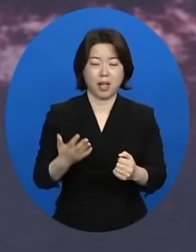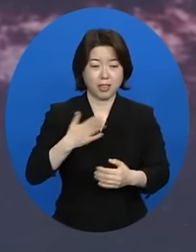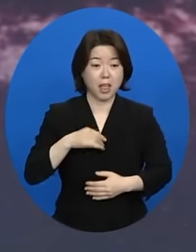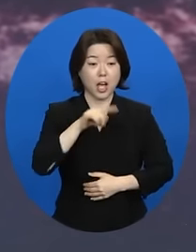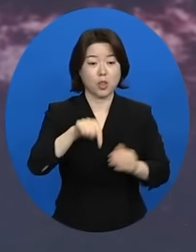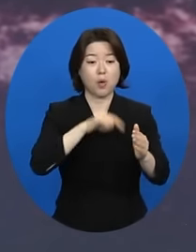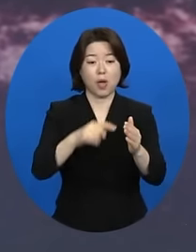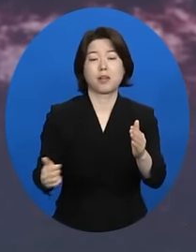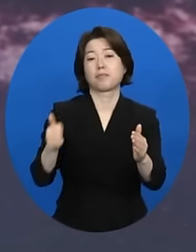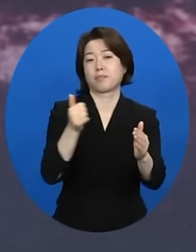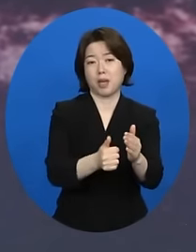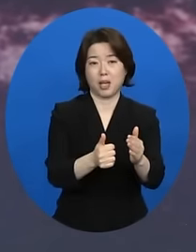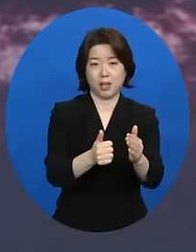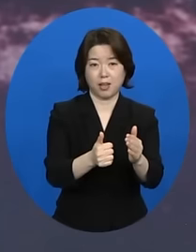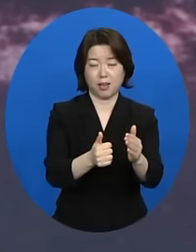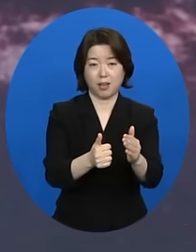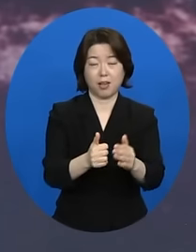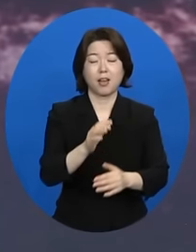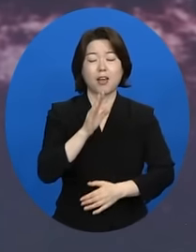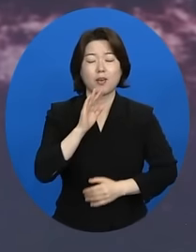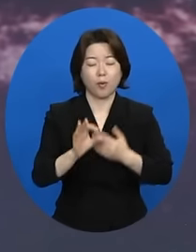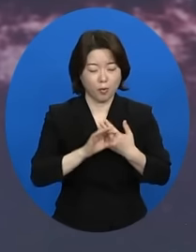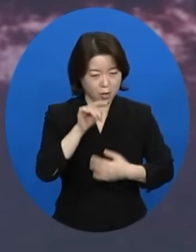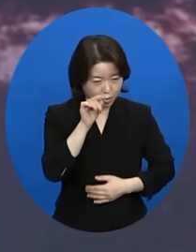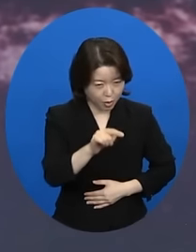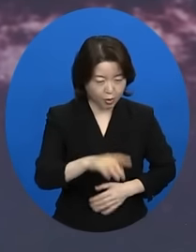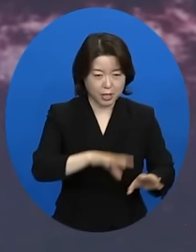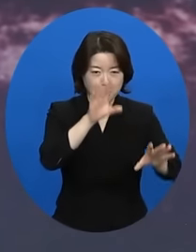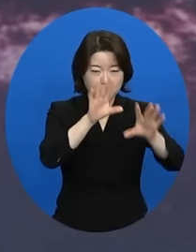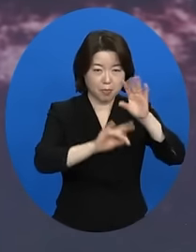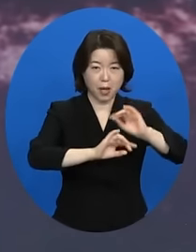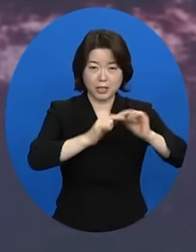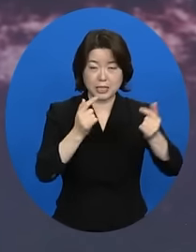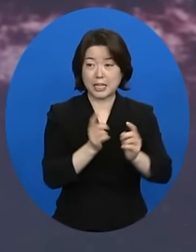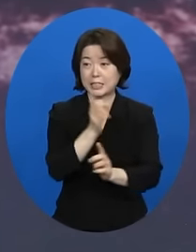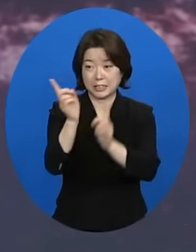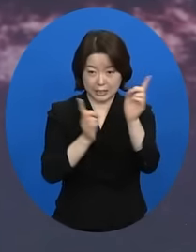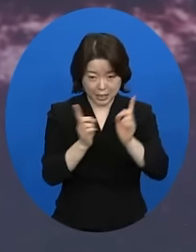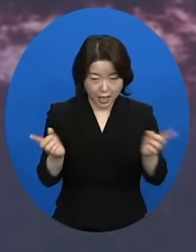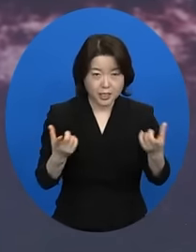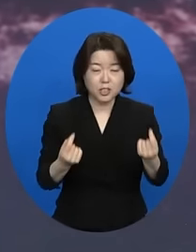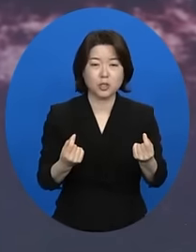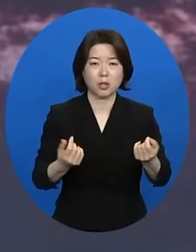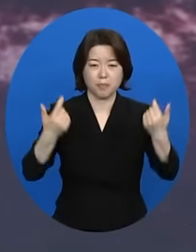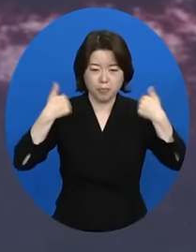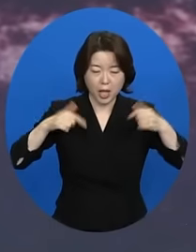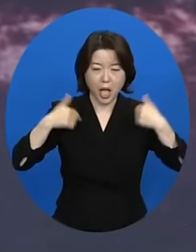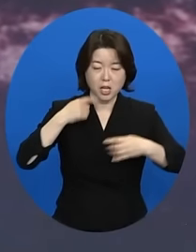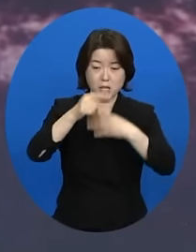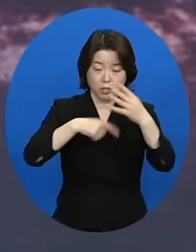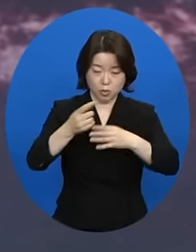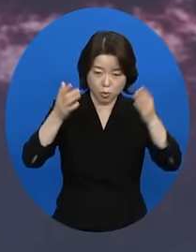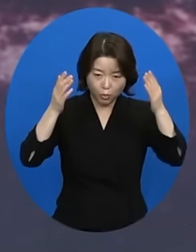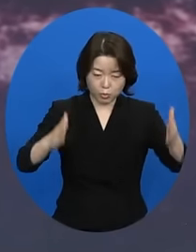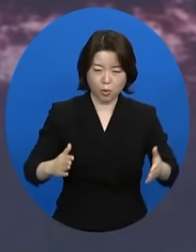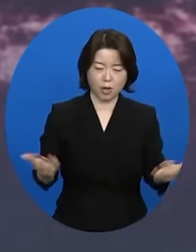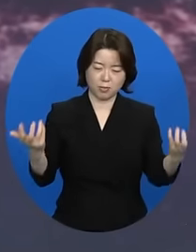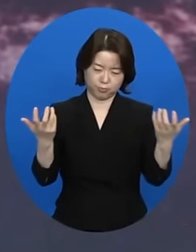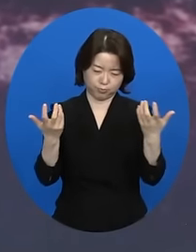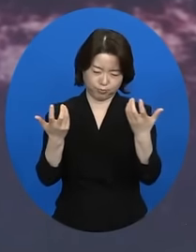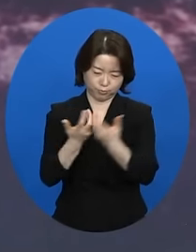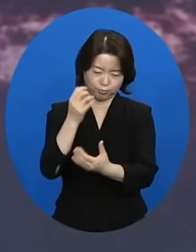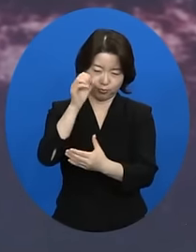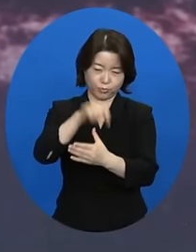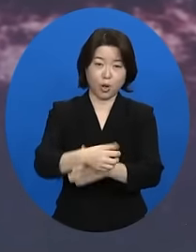안에 거할 거야. 그러면 너는 마르지 않는 가지처럼 항상 사시사철 풍성한